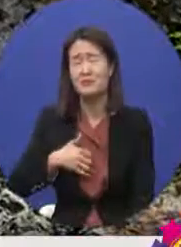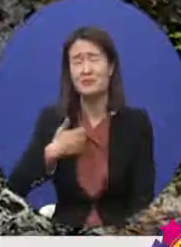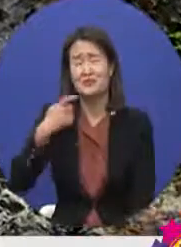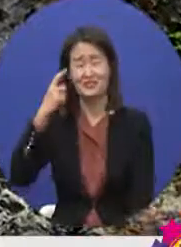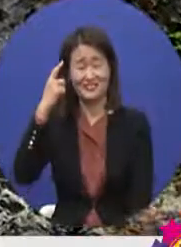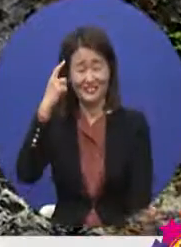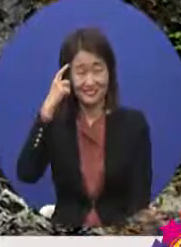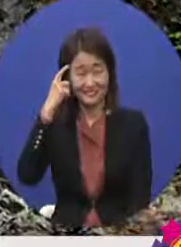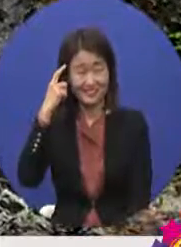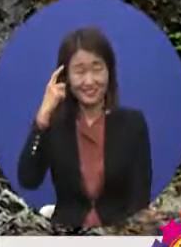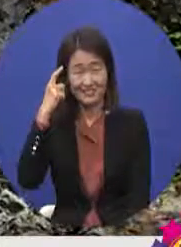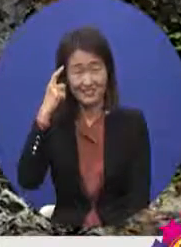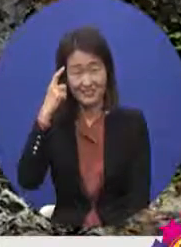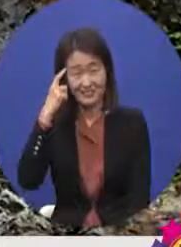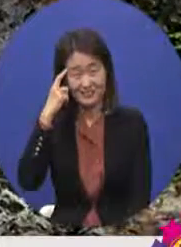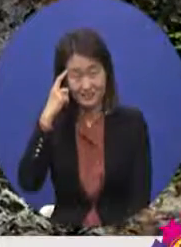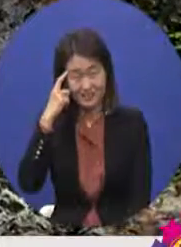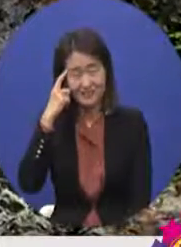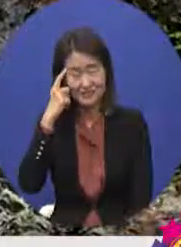몰랐던가.